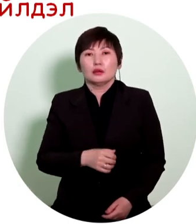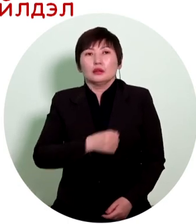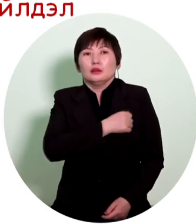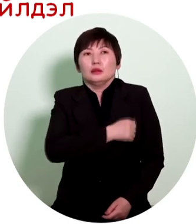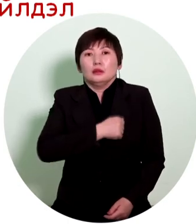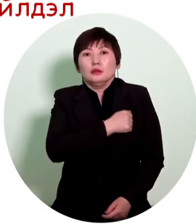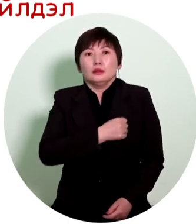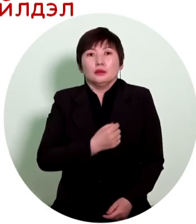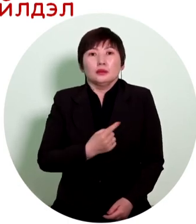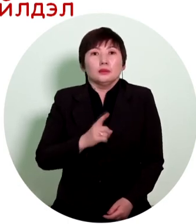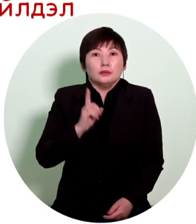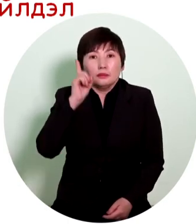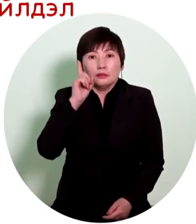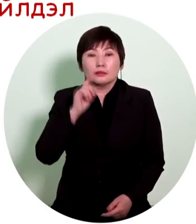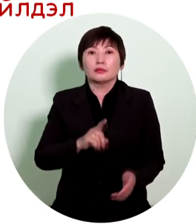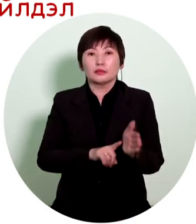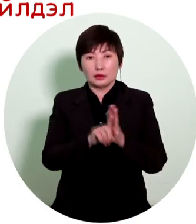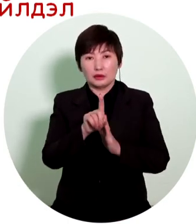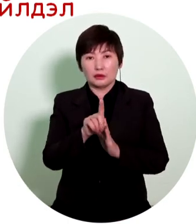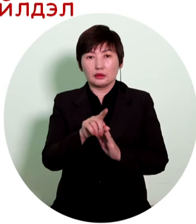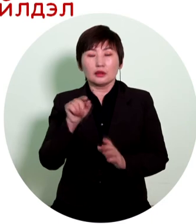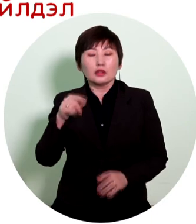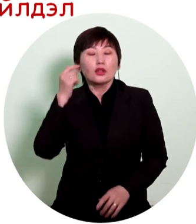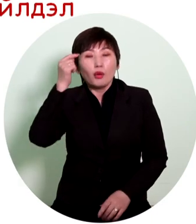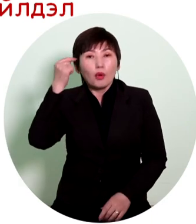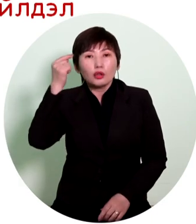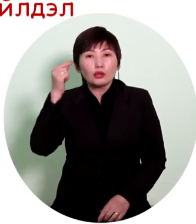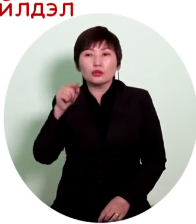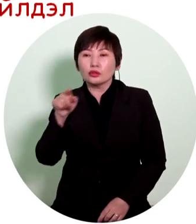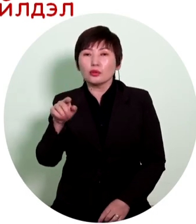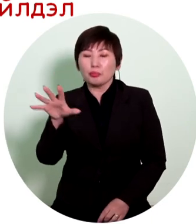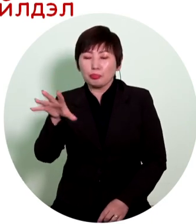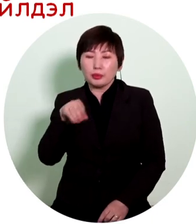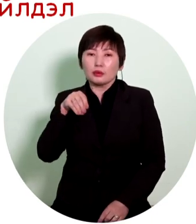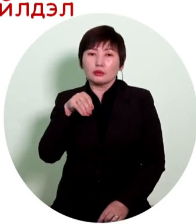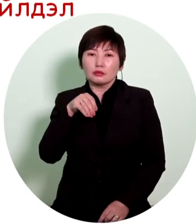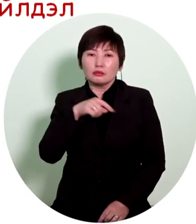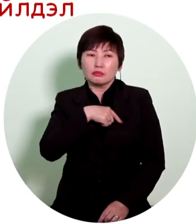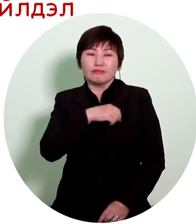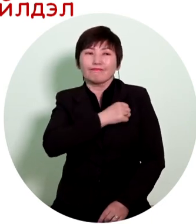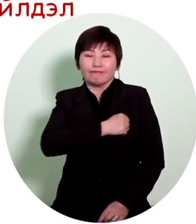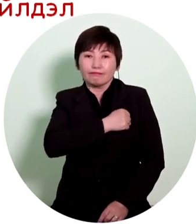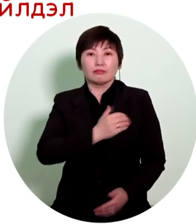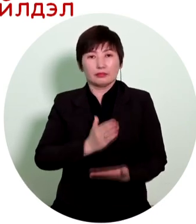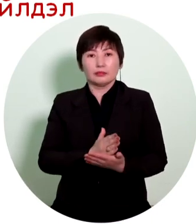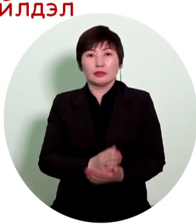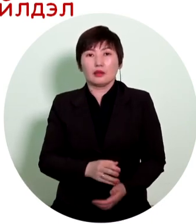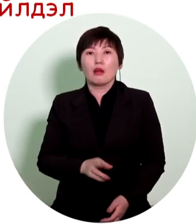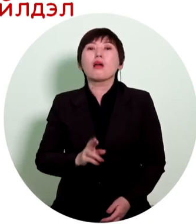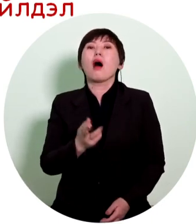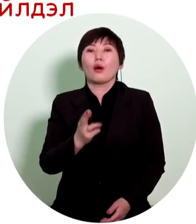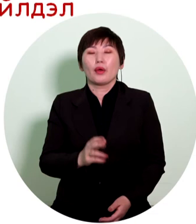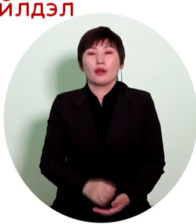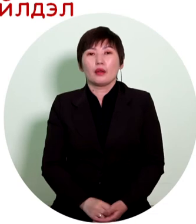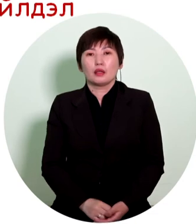уур нь хурцгэлнэ. Энэ бодол нь тэр хүний мэдрэмж буюу сэтгэл хөдлөлт нь нөлөөлж байна. За ингэнгүүт энэ хүүхэд ямар